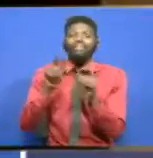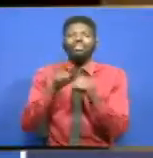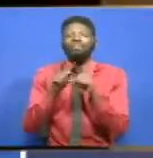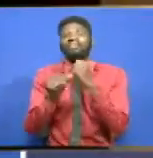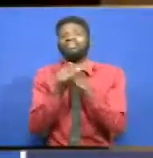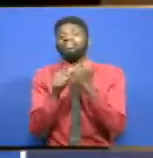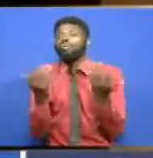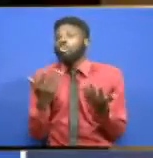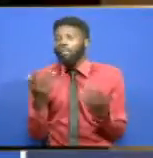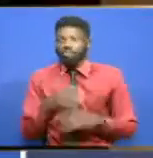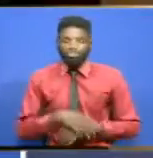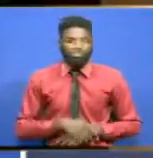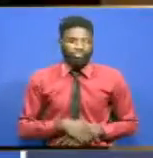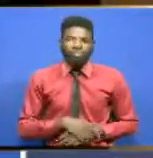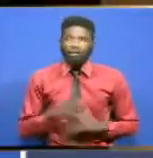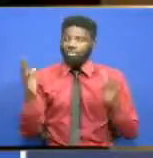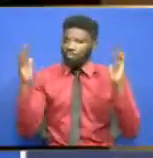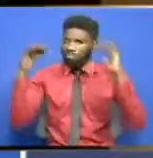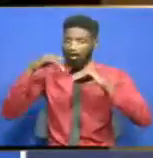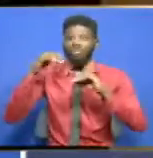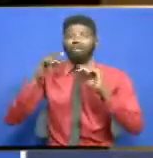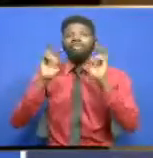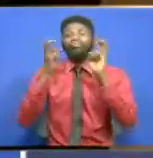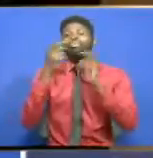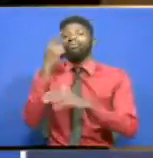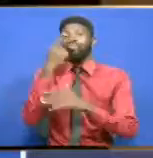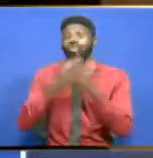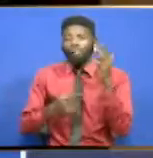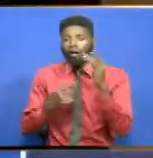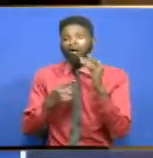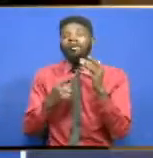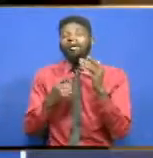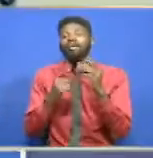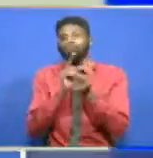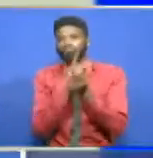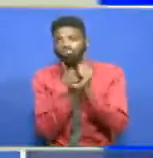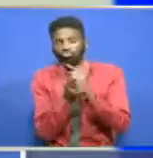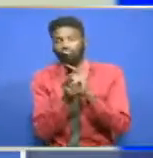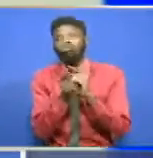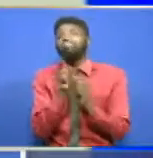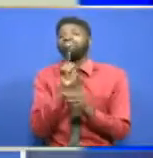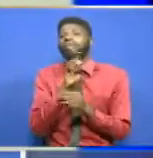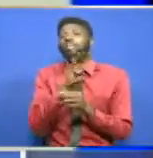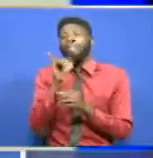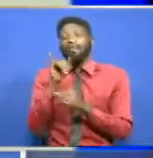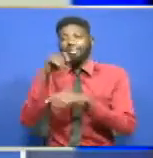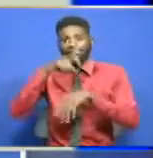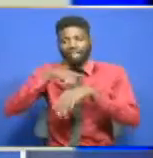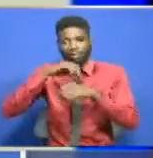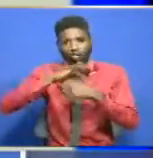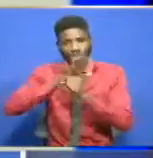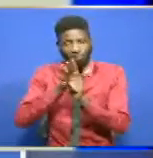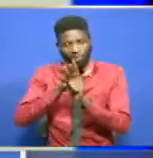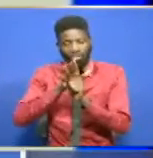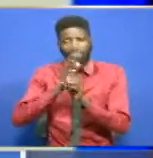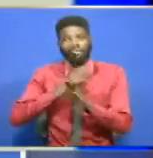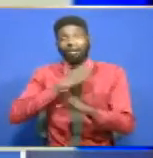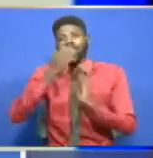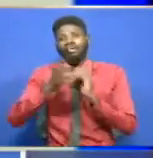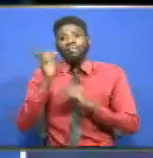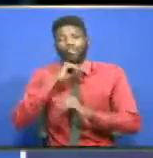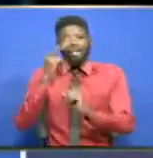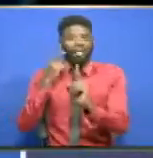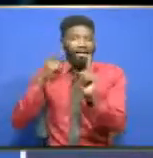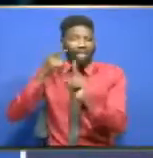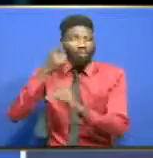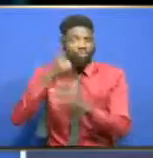Kongamano hilo ambalo kauli mbiu yake ni marekebisho ya maridhiano baada ya janga la COVID-19 linalenga kutathmini mpango wa